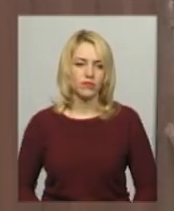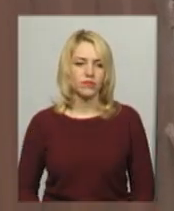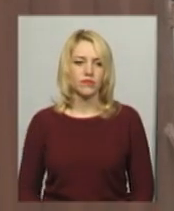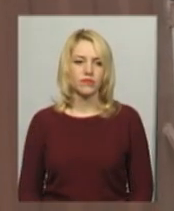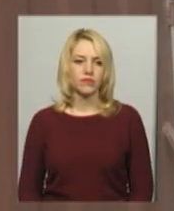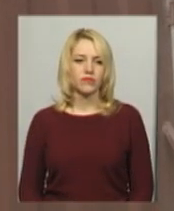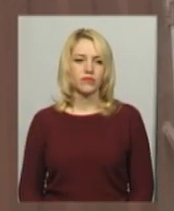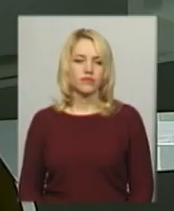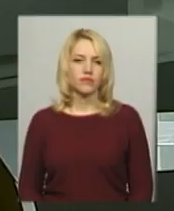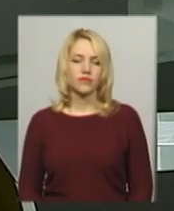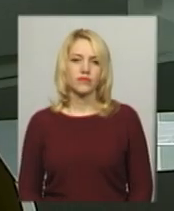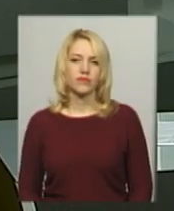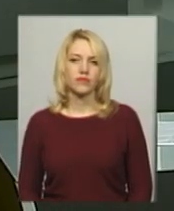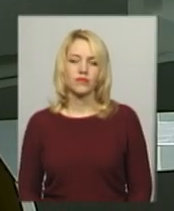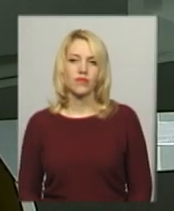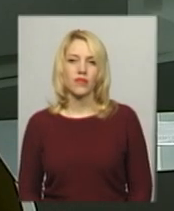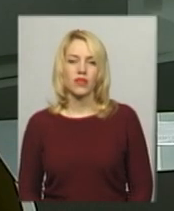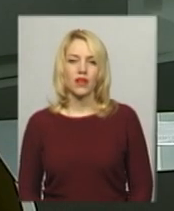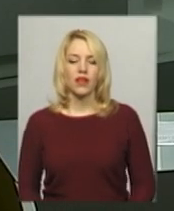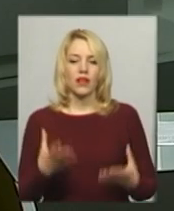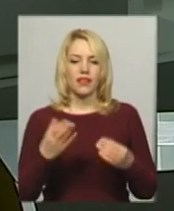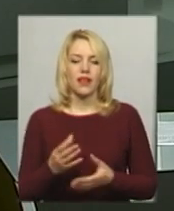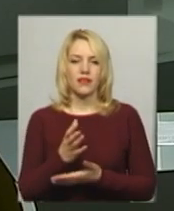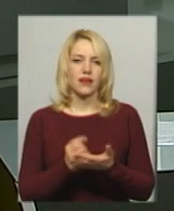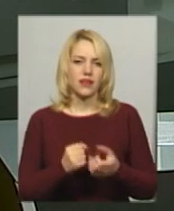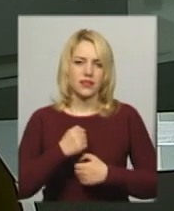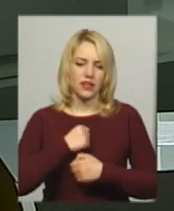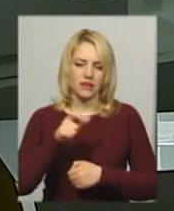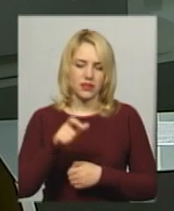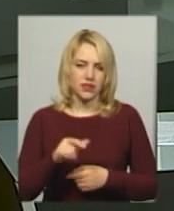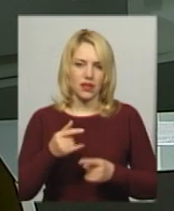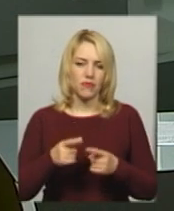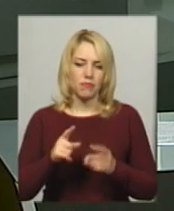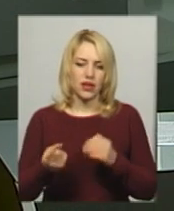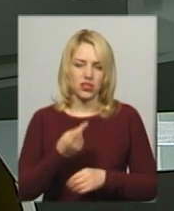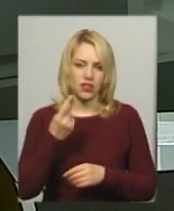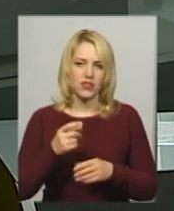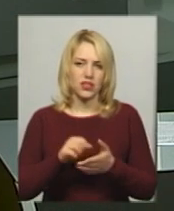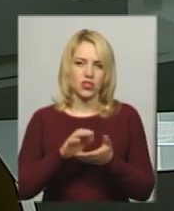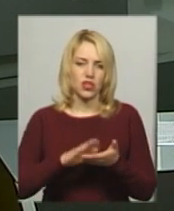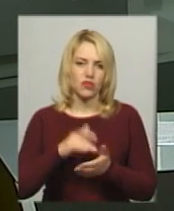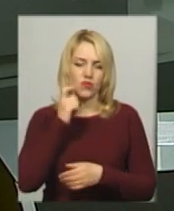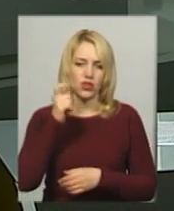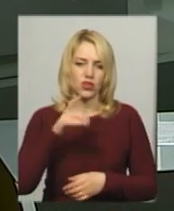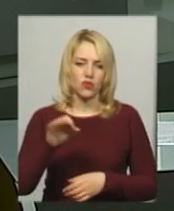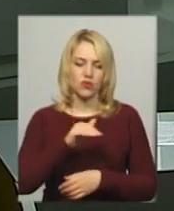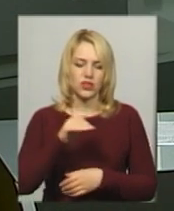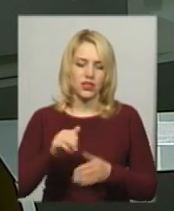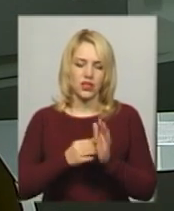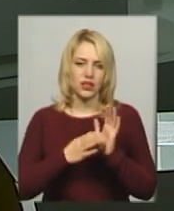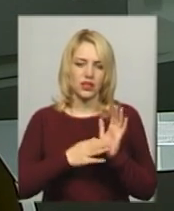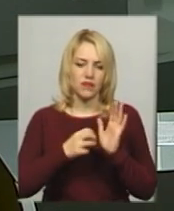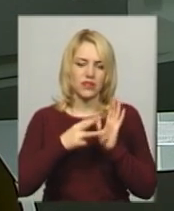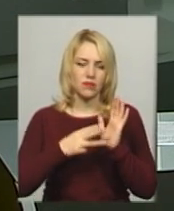новини Поділля Центр. День резервіста вперше відзначають в Україні. Офіційна дата свята – 18 травня. Про